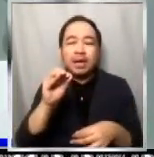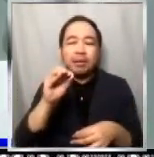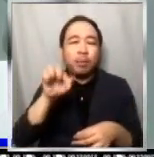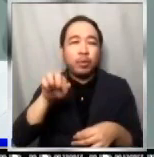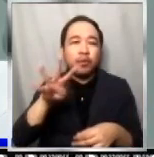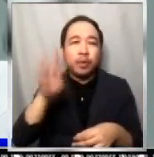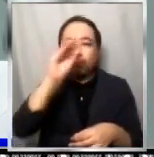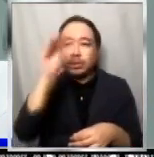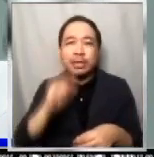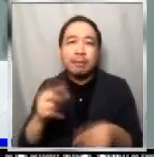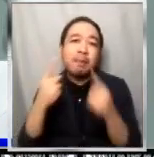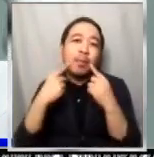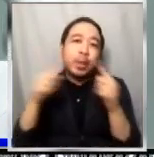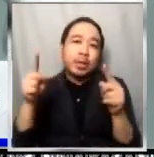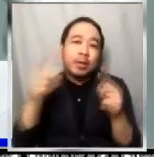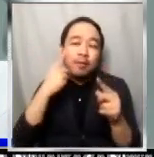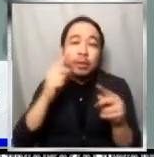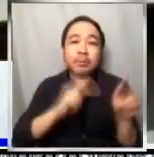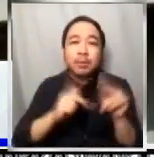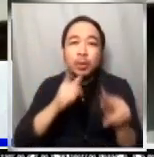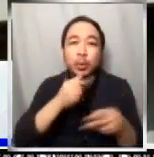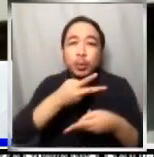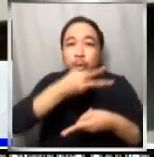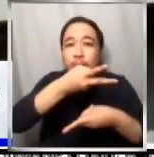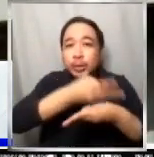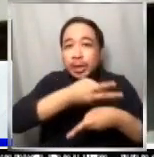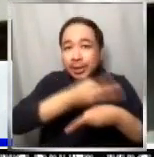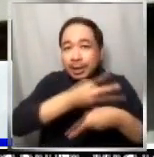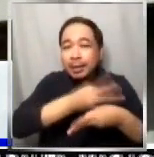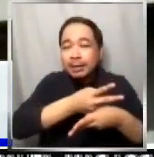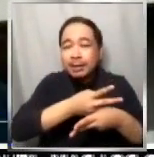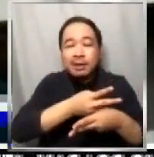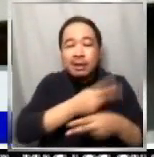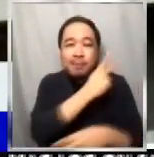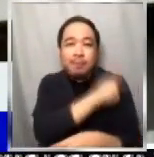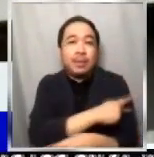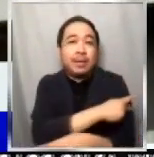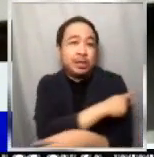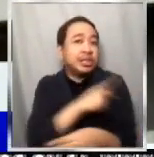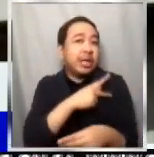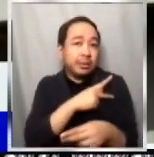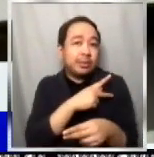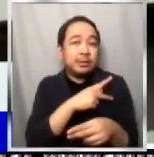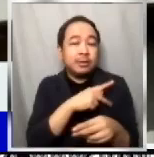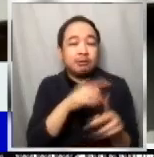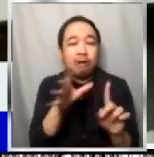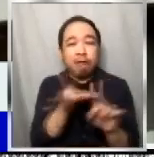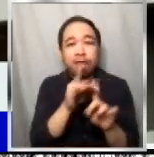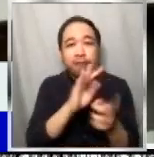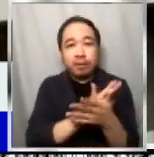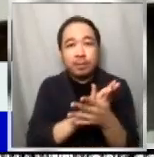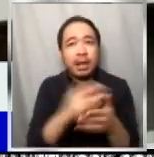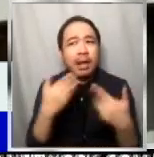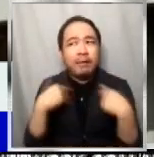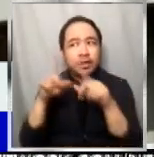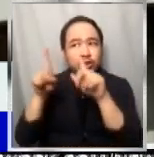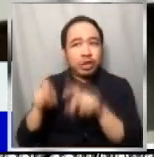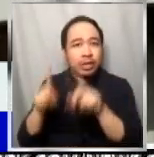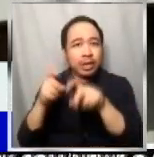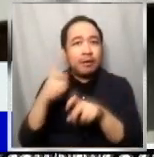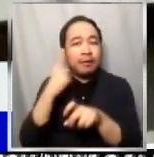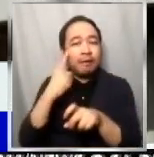taong nag-aalaga ng COVID patients. May clinical trial din sila on healthcare workers na mga nag-aalaga mismo